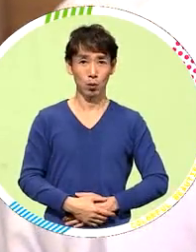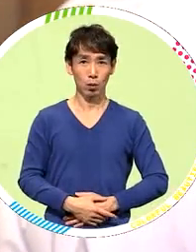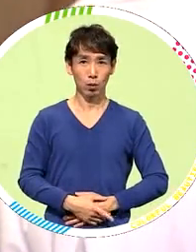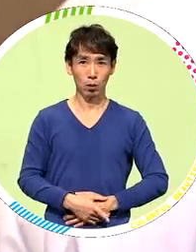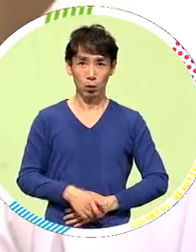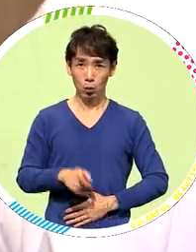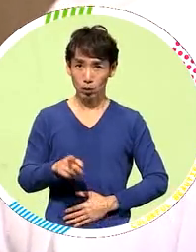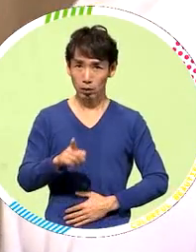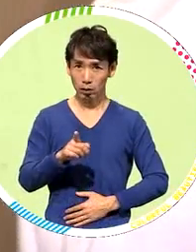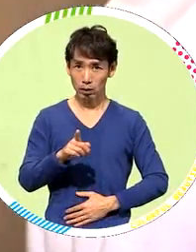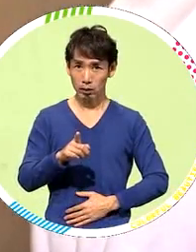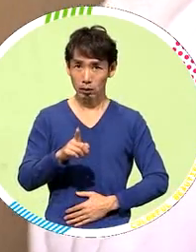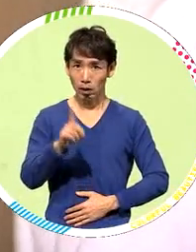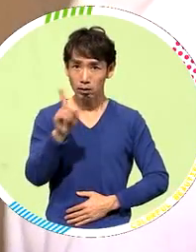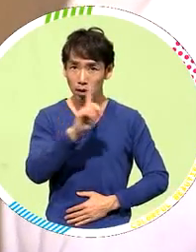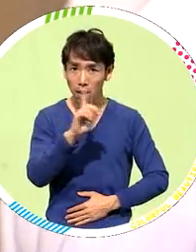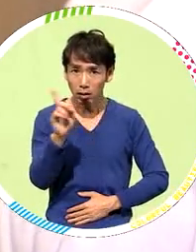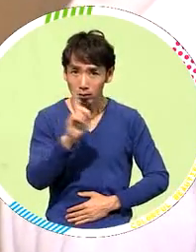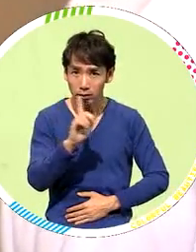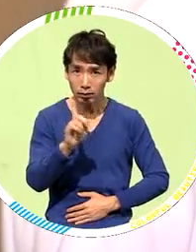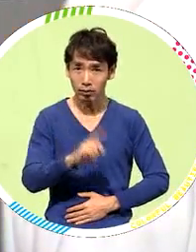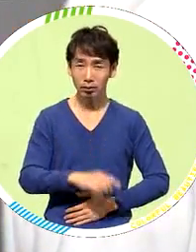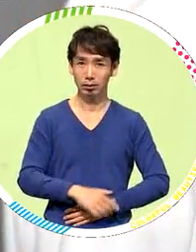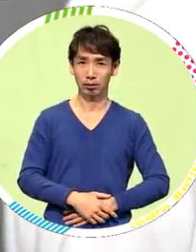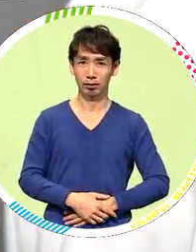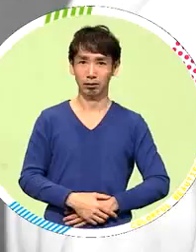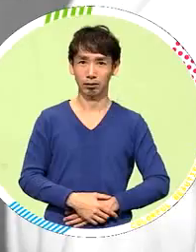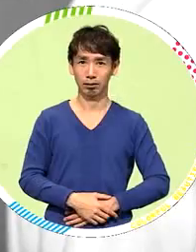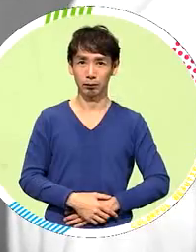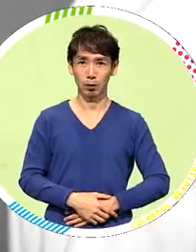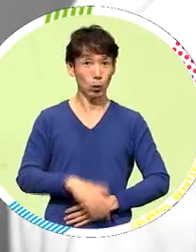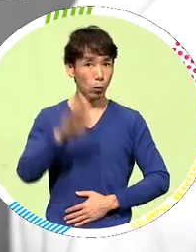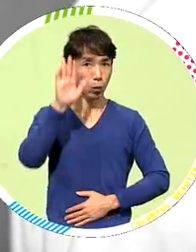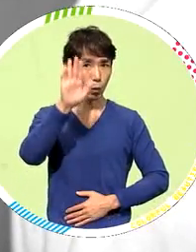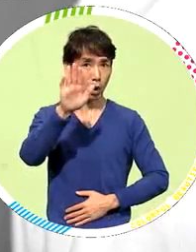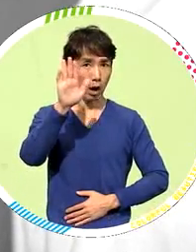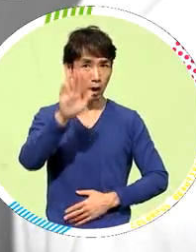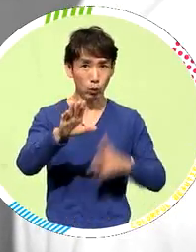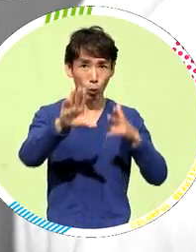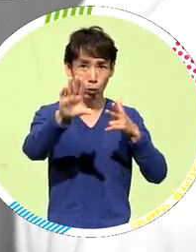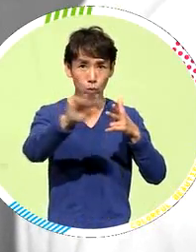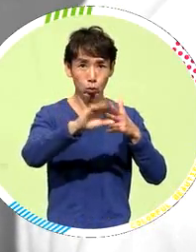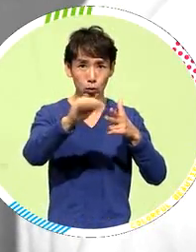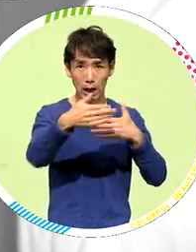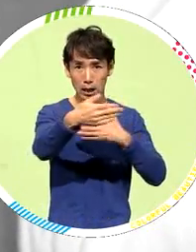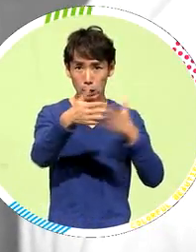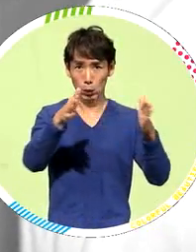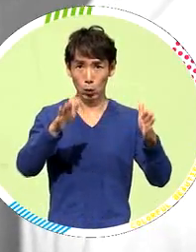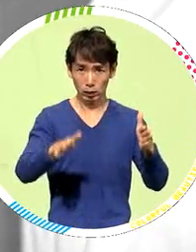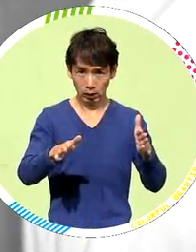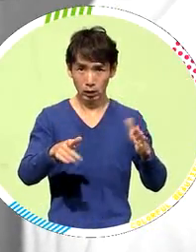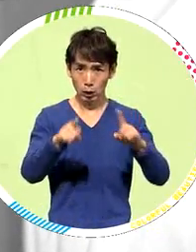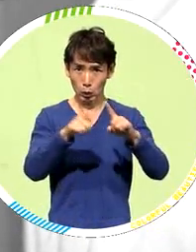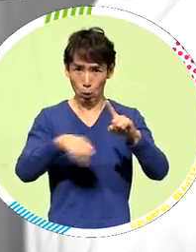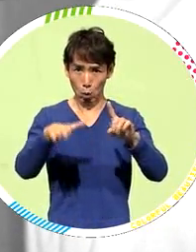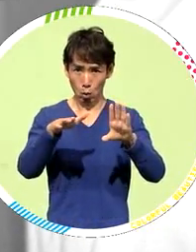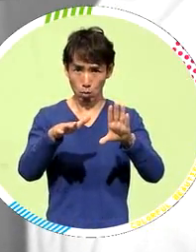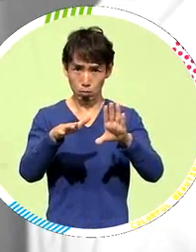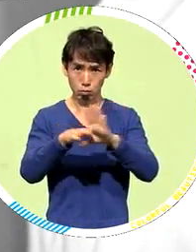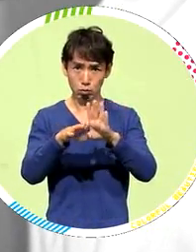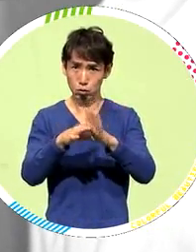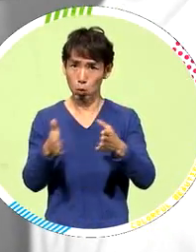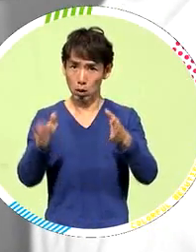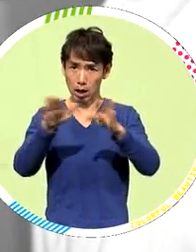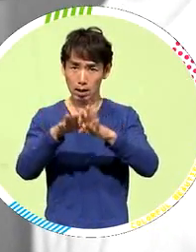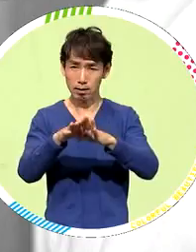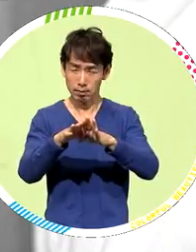俺はたいこの後スタジオに公文書館所蔵の貴重な資料が